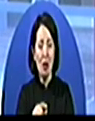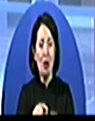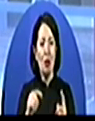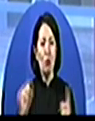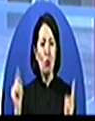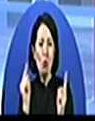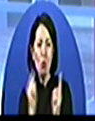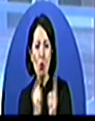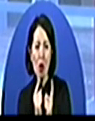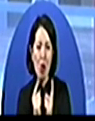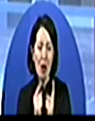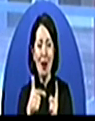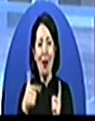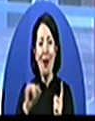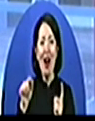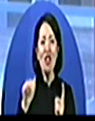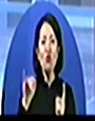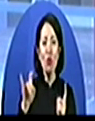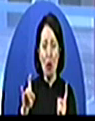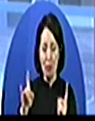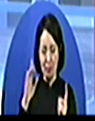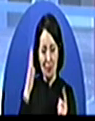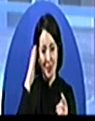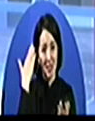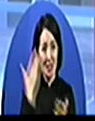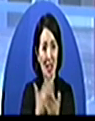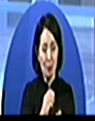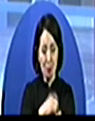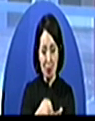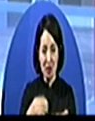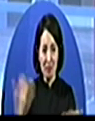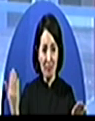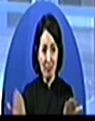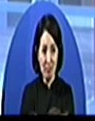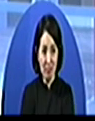хооронд харилцан ойлголцлын санамж бичиг байгуулсан. Үүний үр дүнд 20 гаруй жил ярьсан хийн